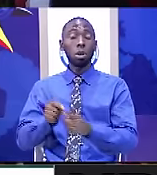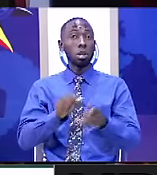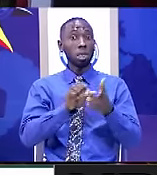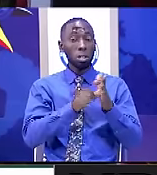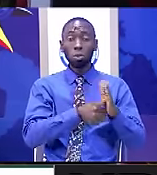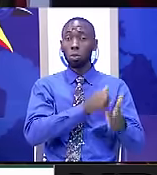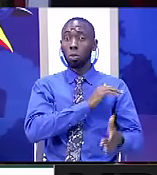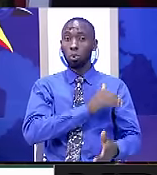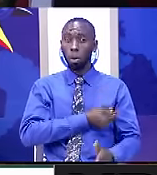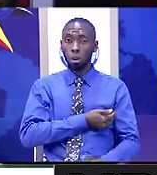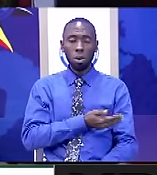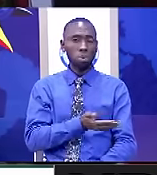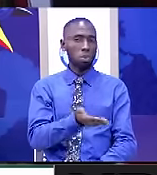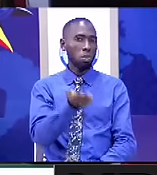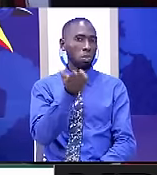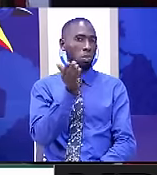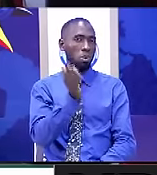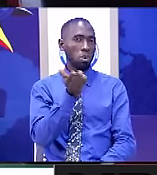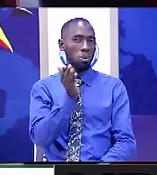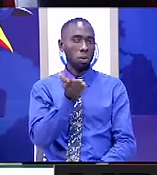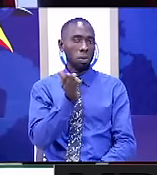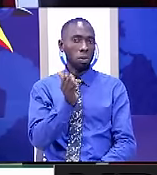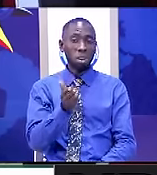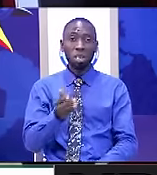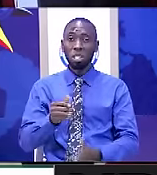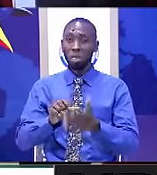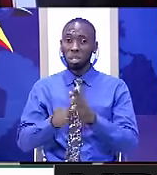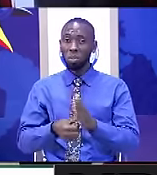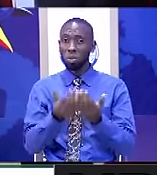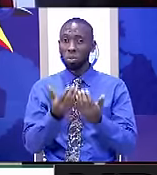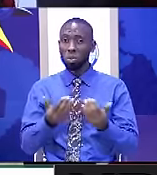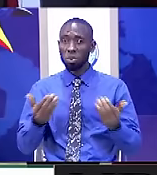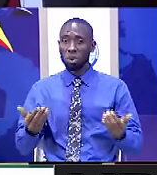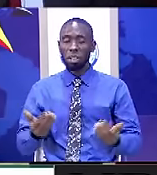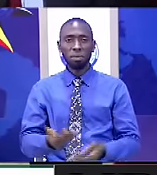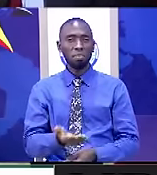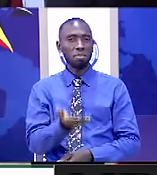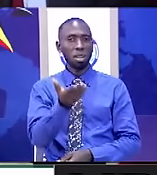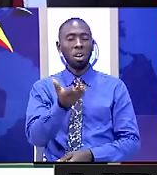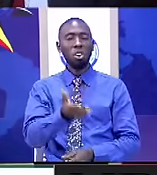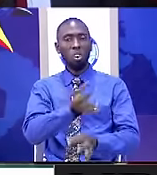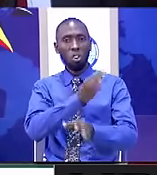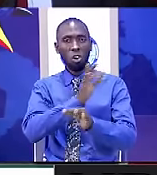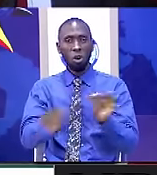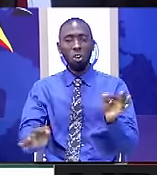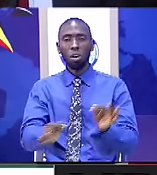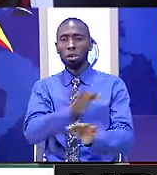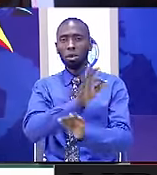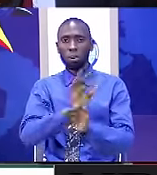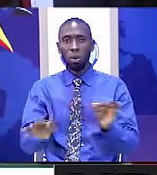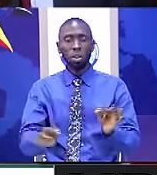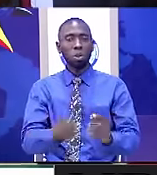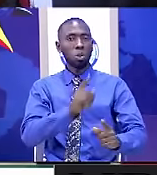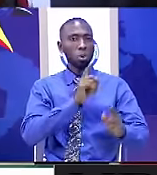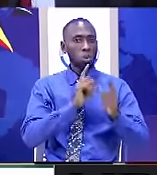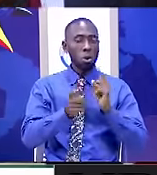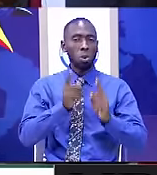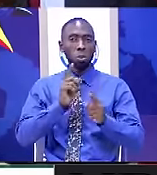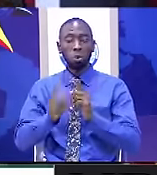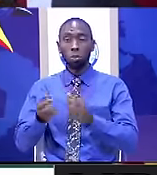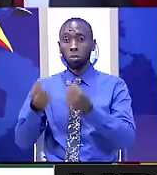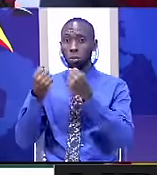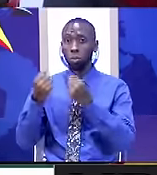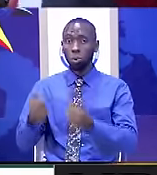abakyala mpozi n'abaana abadde alimirirako ddala ensonga ng'agisimbako amaanyi